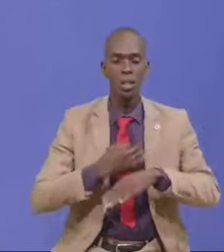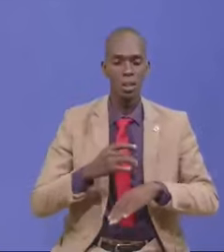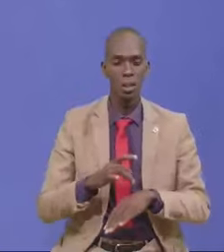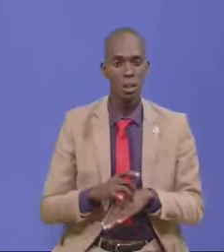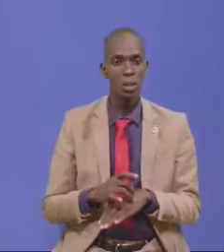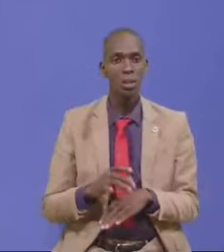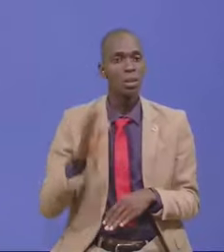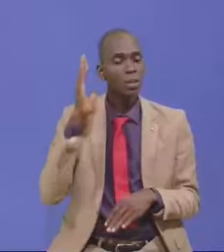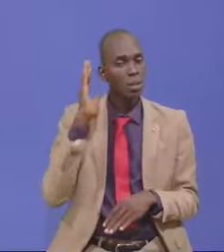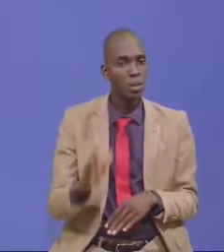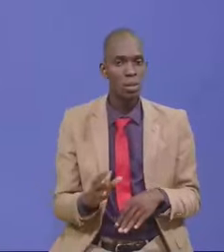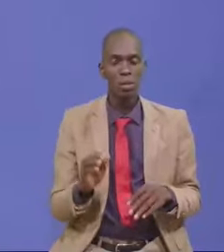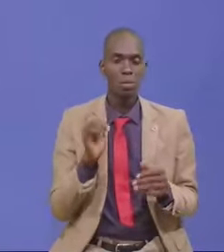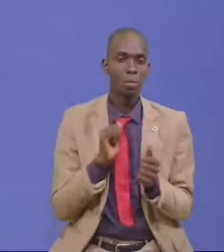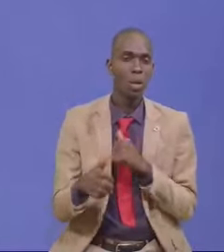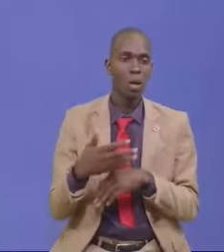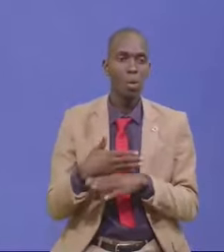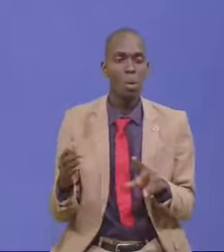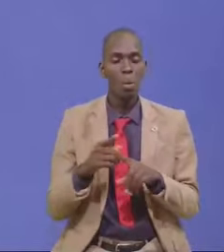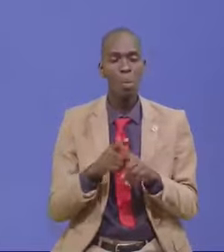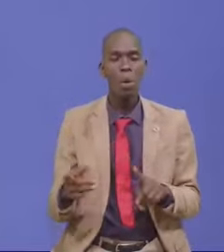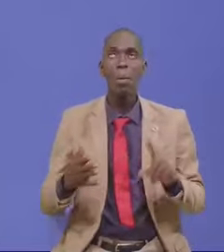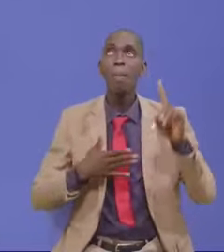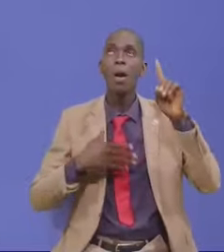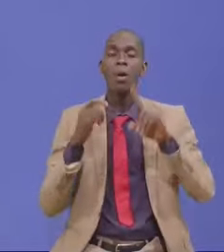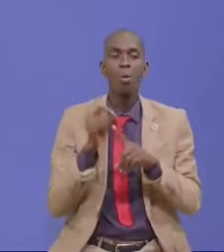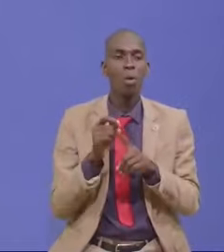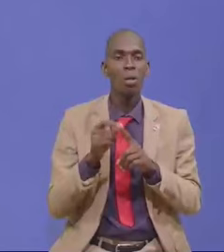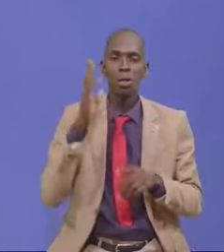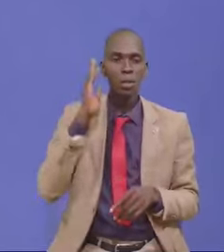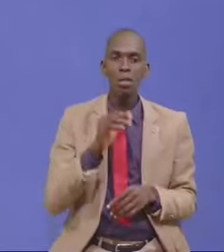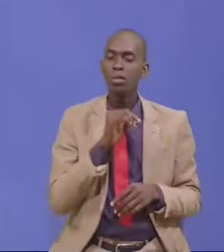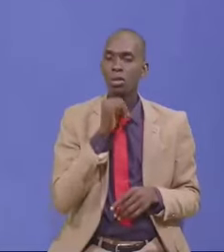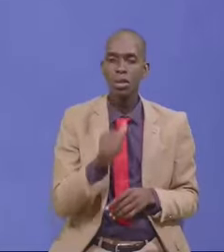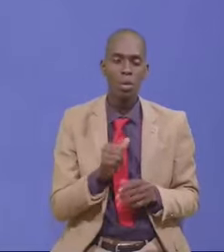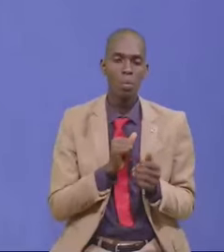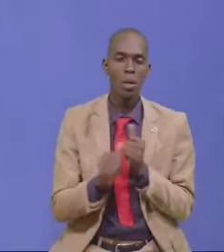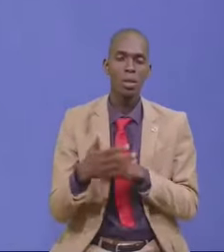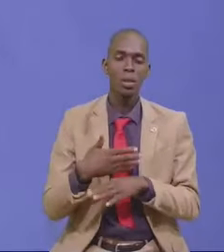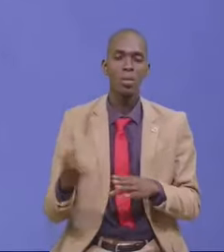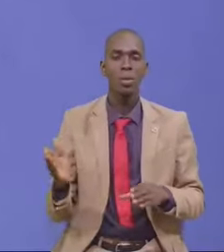Le ciel et la terre passeront, mais mes paroles ne passeront point.